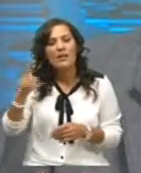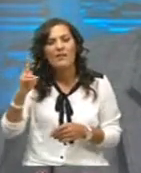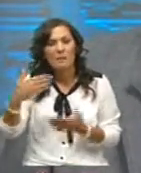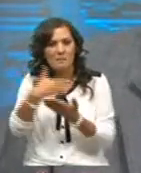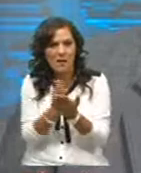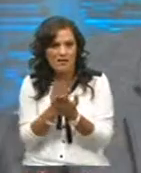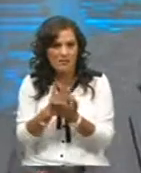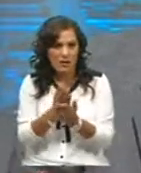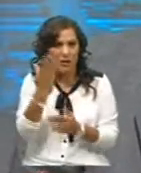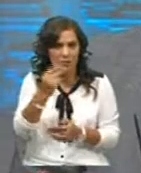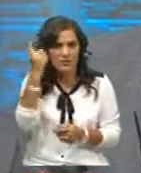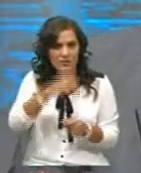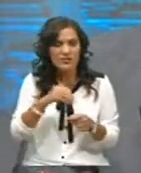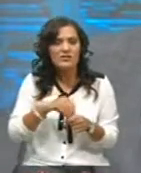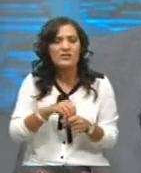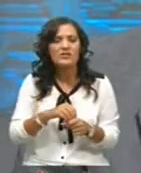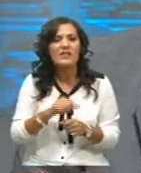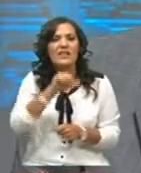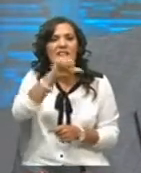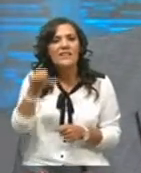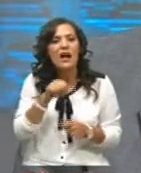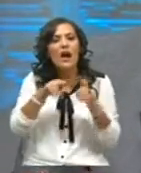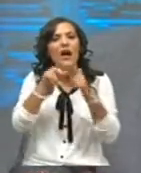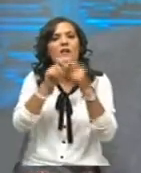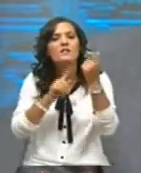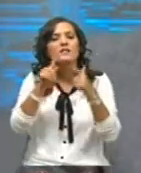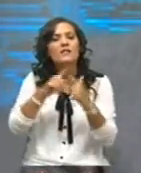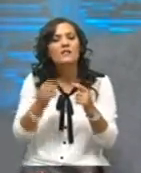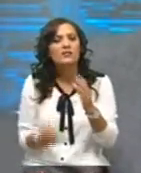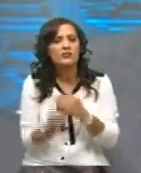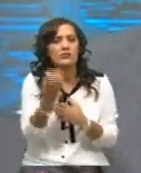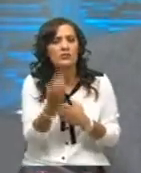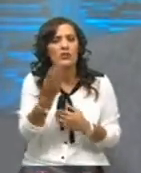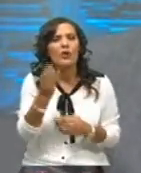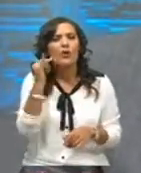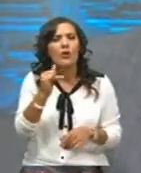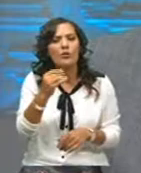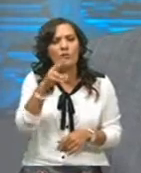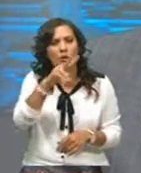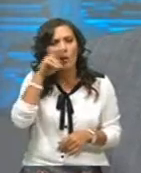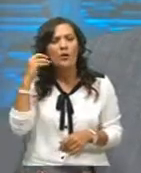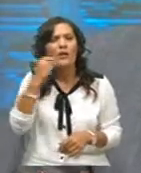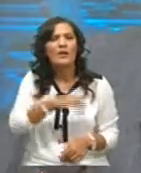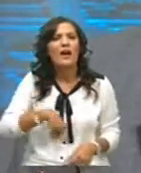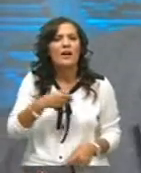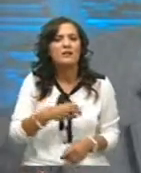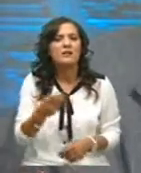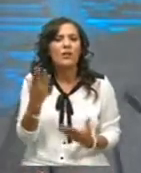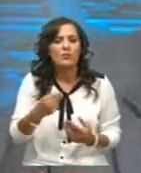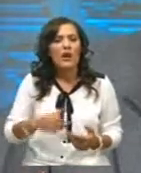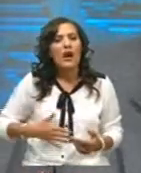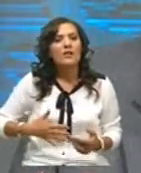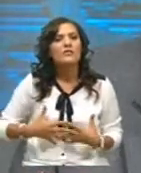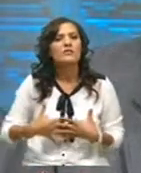parçalandığı için yağ Uçucu yağ asitleri ortaya çıkıyor bu kötü kokulu gazların oluşumuna neden oluyor ve